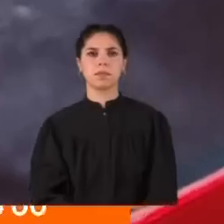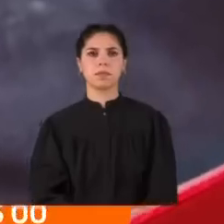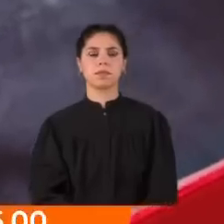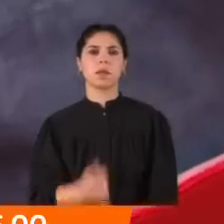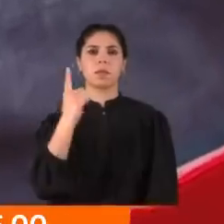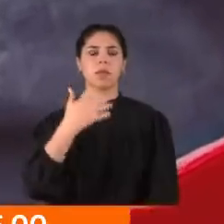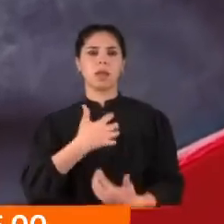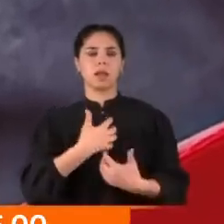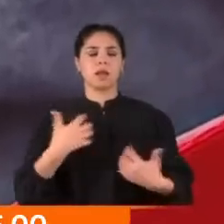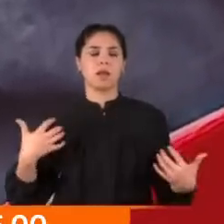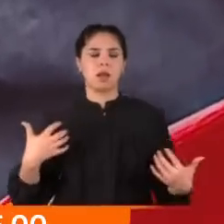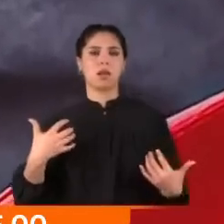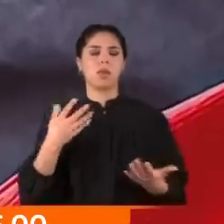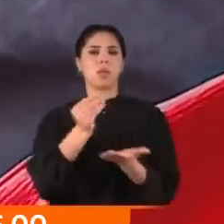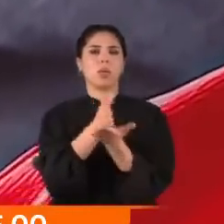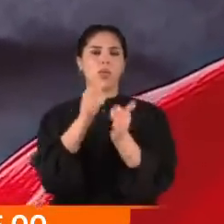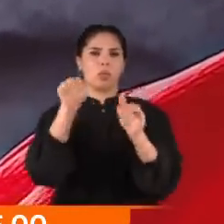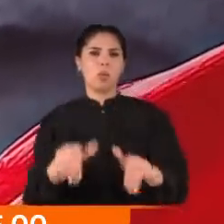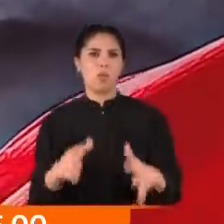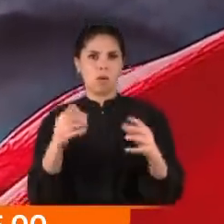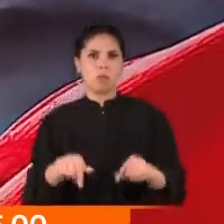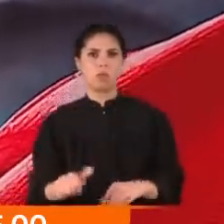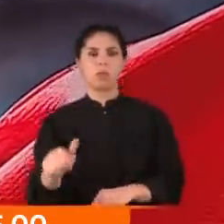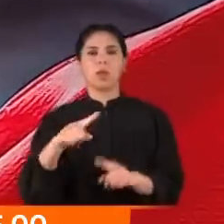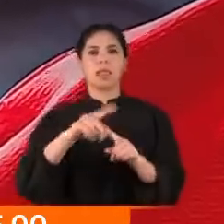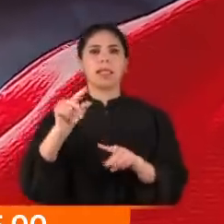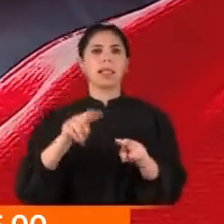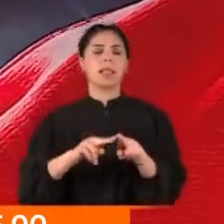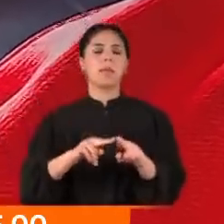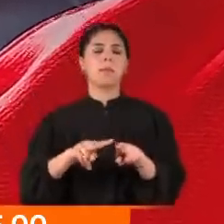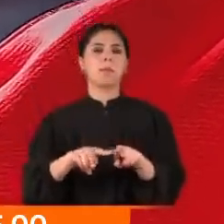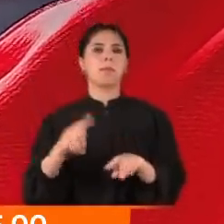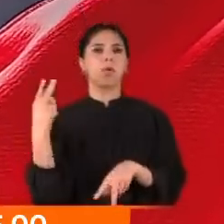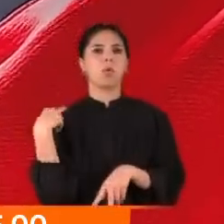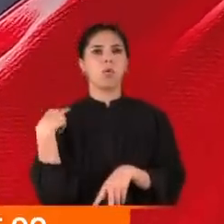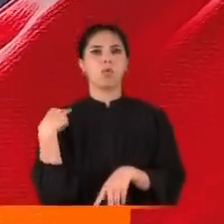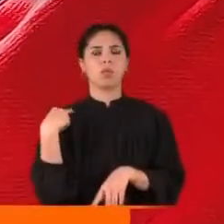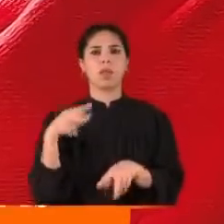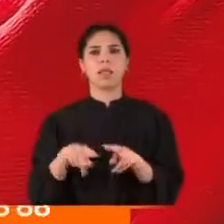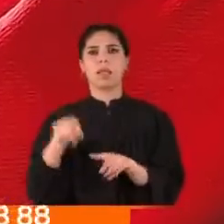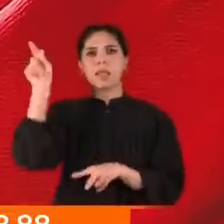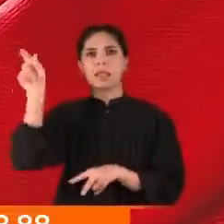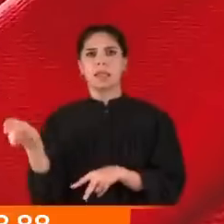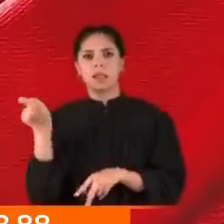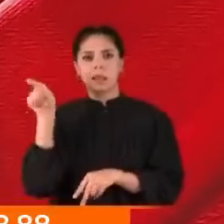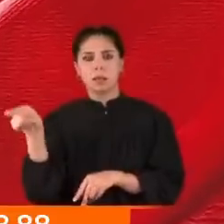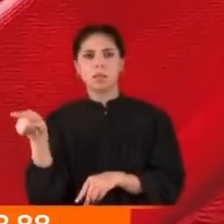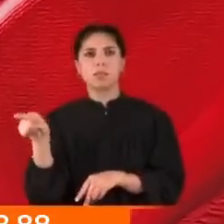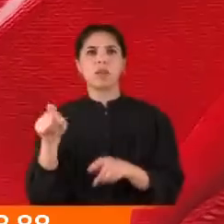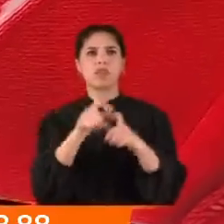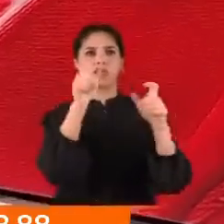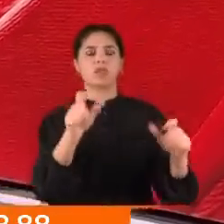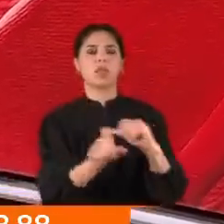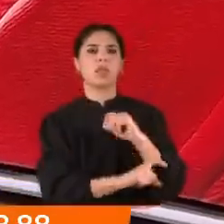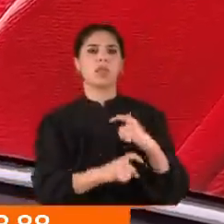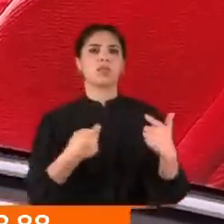Ve bir kahramanımızı sonsuzluğa uğurladık bugün. Tim Komutanı Güvenlik Korucusu Nimet Encu, Şırnak'ta teröristlerle girdiği çatışmada